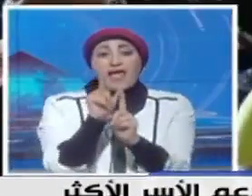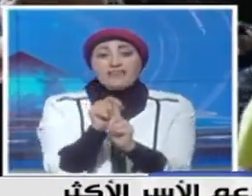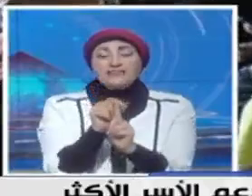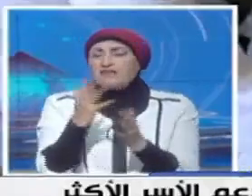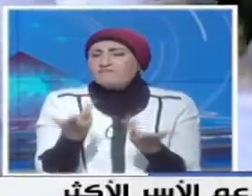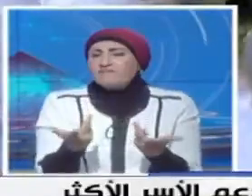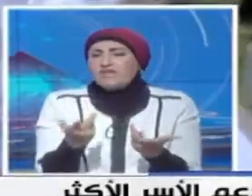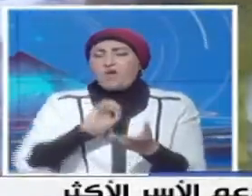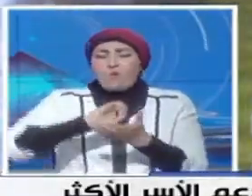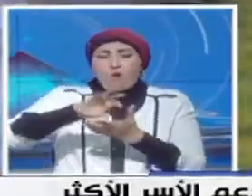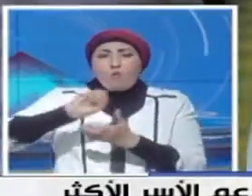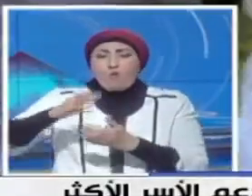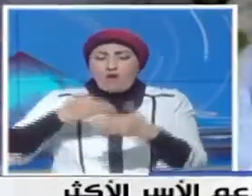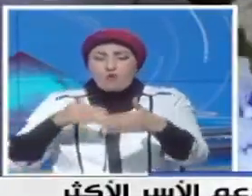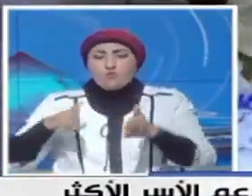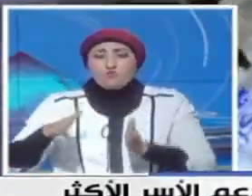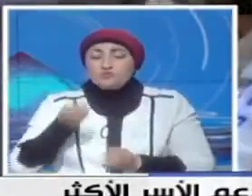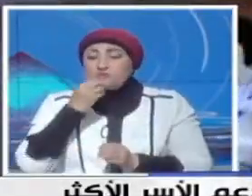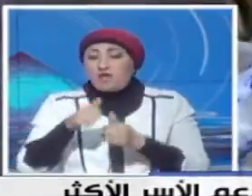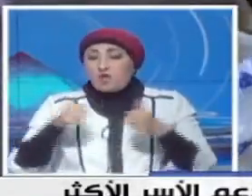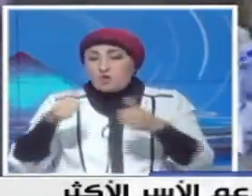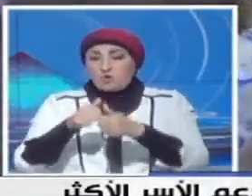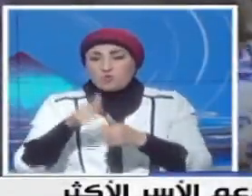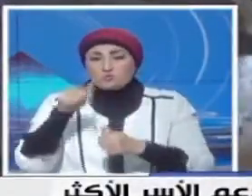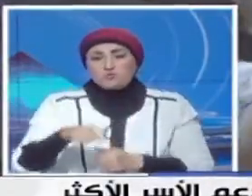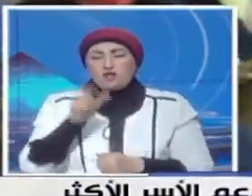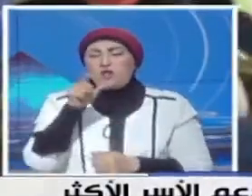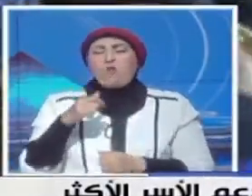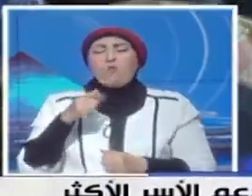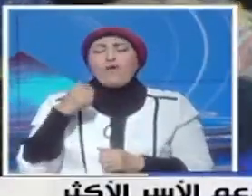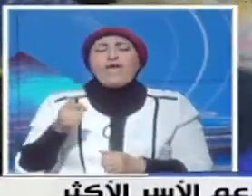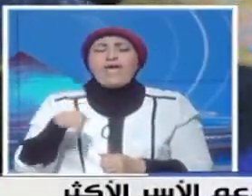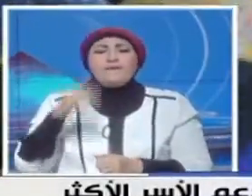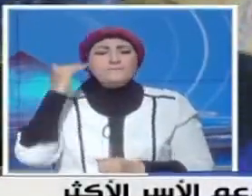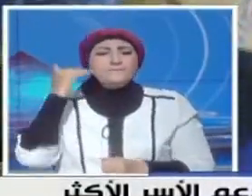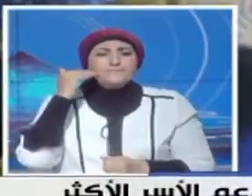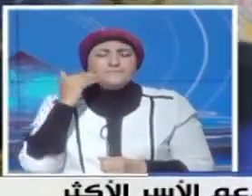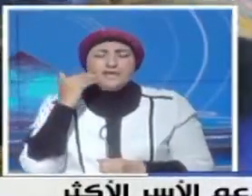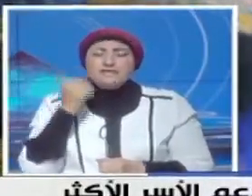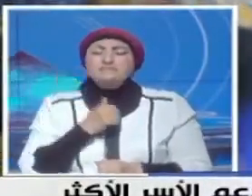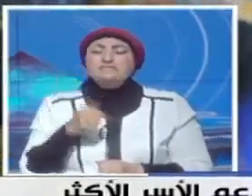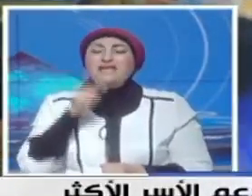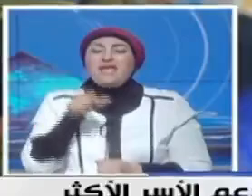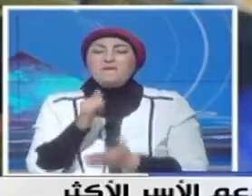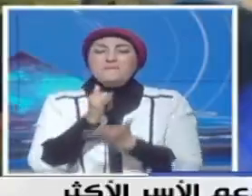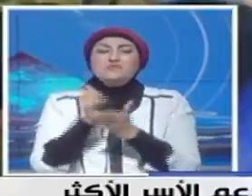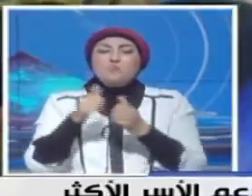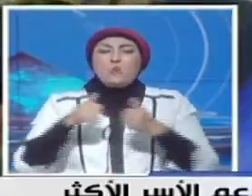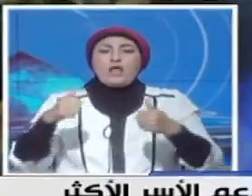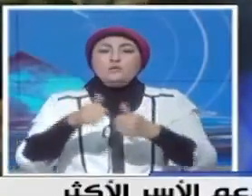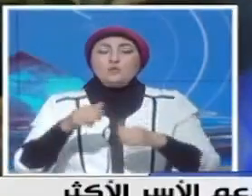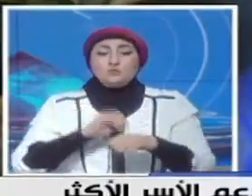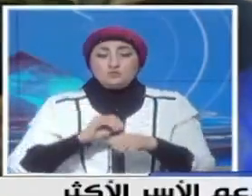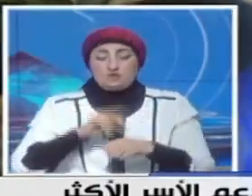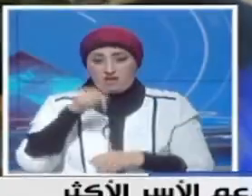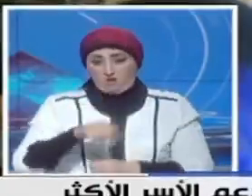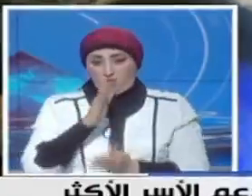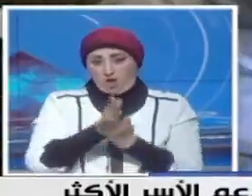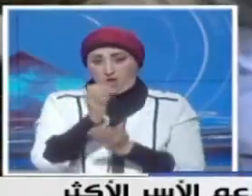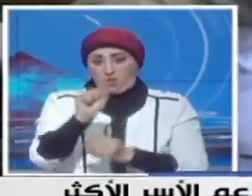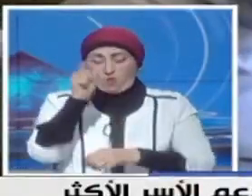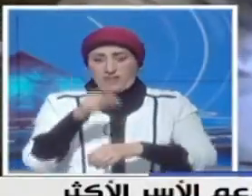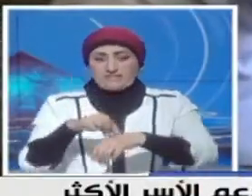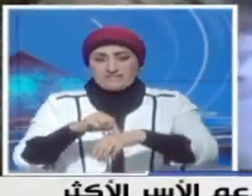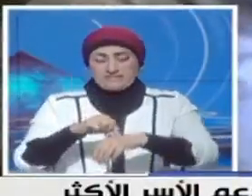توزيع مساعدات عينيه على الاسر والسيدات المعيلات قاطين المناطق الاكثر احتياجا، حيث قام قطاع حقوق الانسان